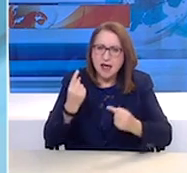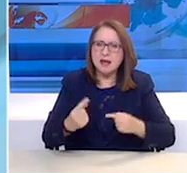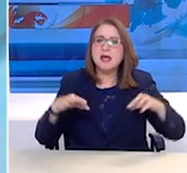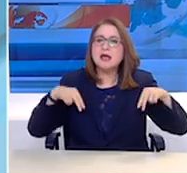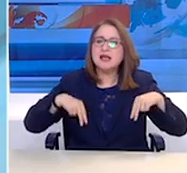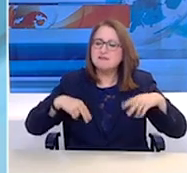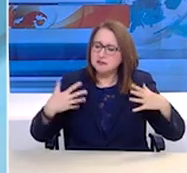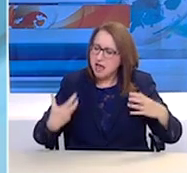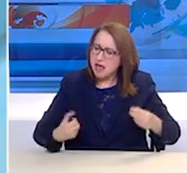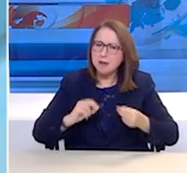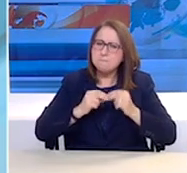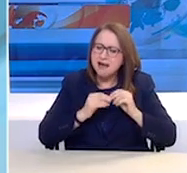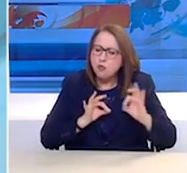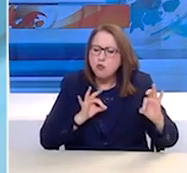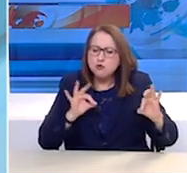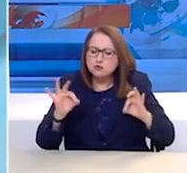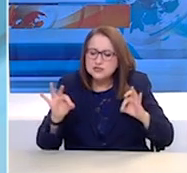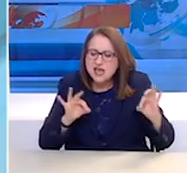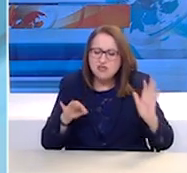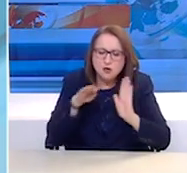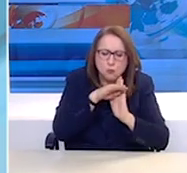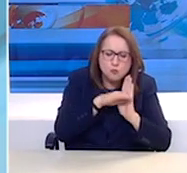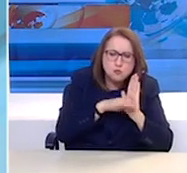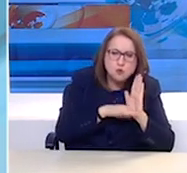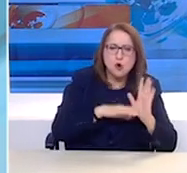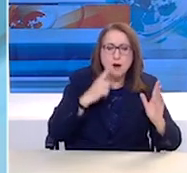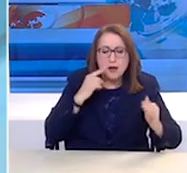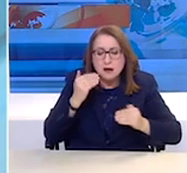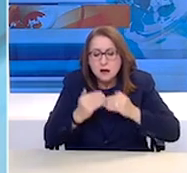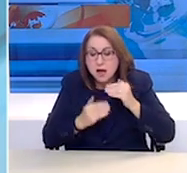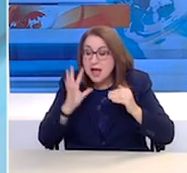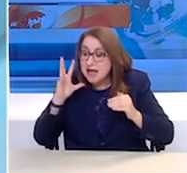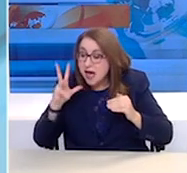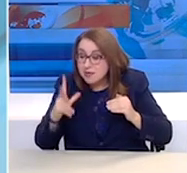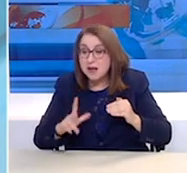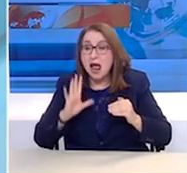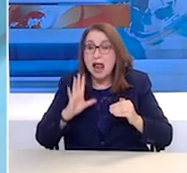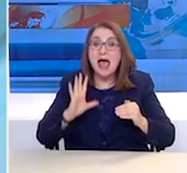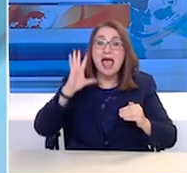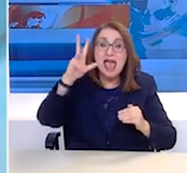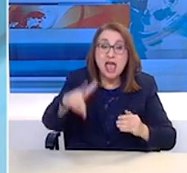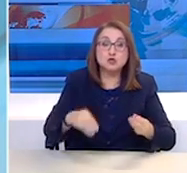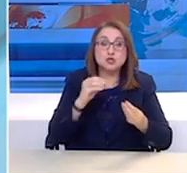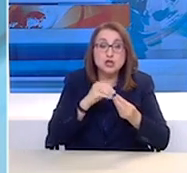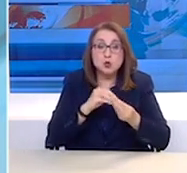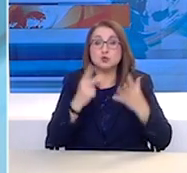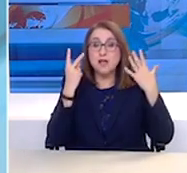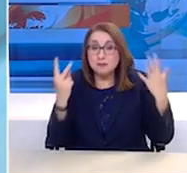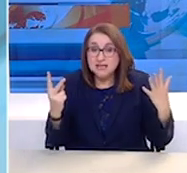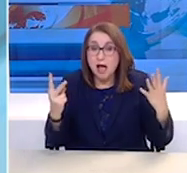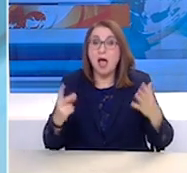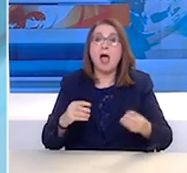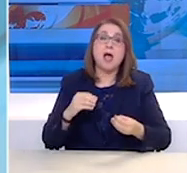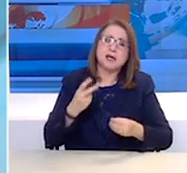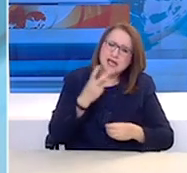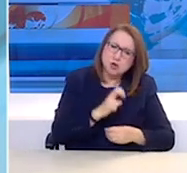μέθοδο, μελετώντας όλα τα δεδομένα καθημερινά. Τα μέτρα όμως ισχύουν ως 27 Απριλίου και το μόνο μας μέλημα πρέπει να είναι